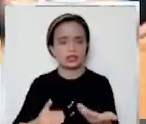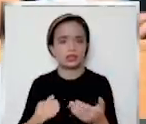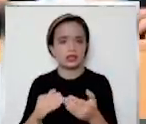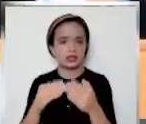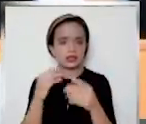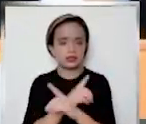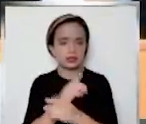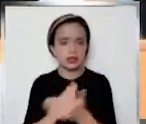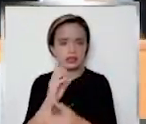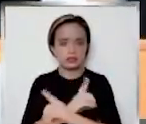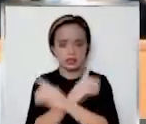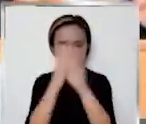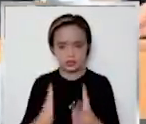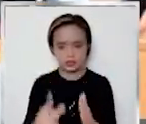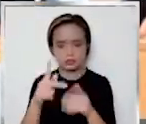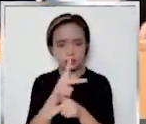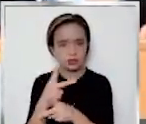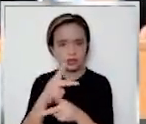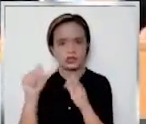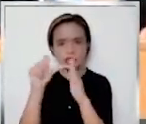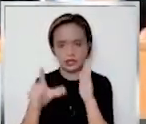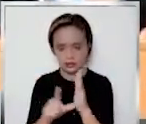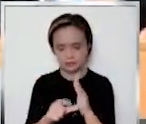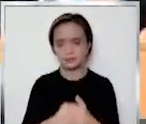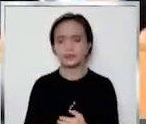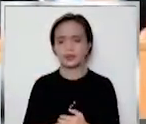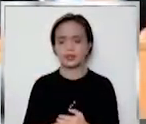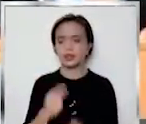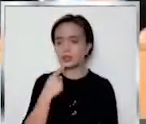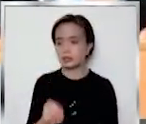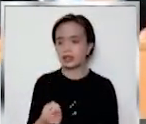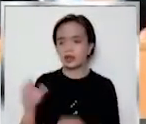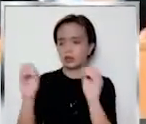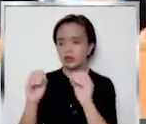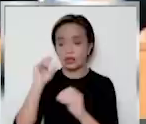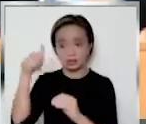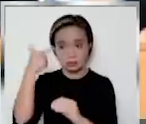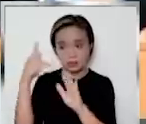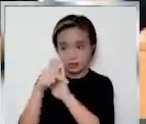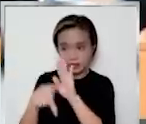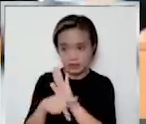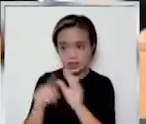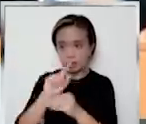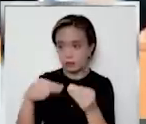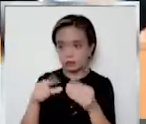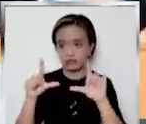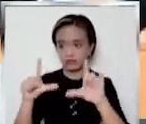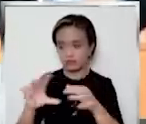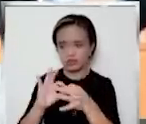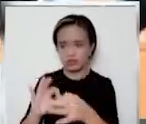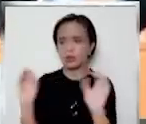to categorically state that there is no government policy of engaging in red tagging,